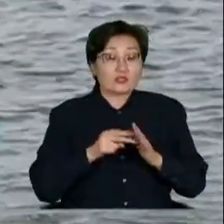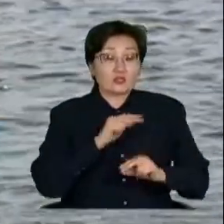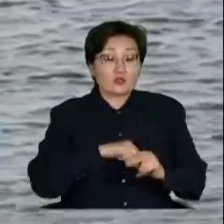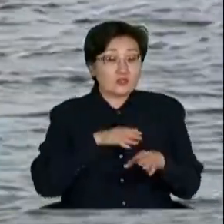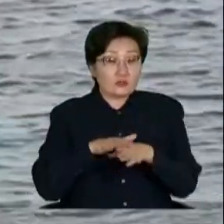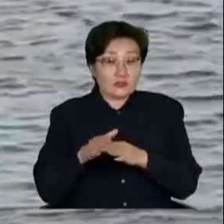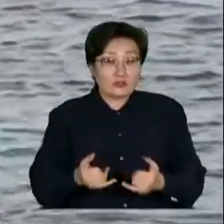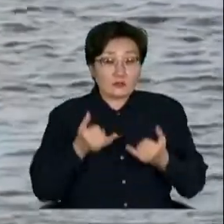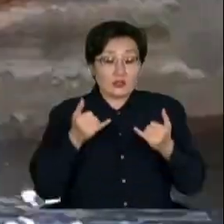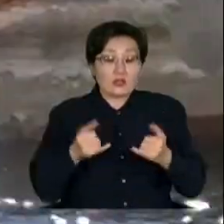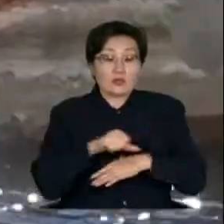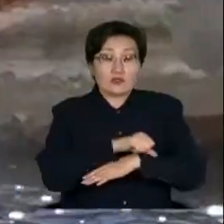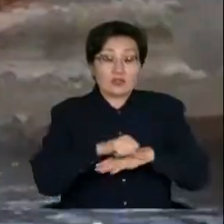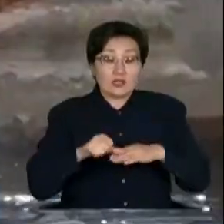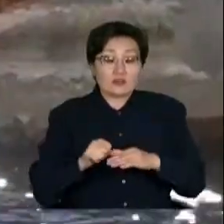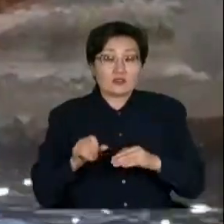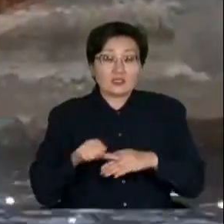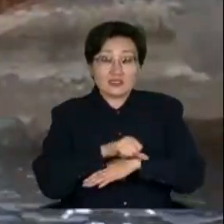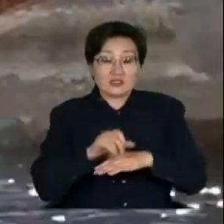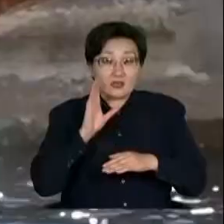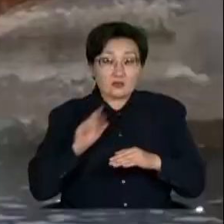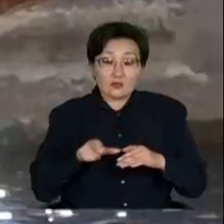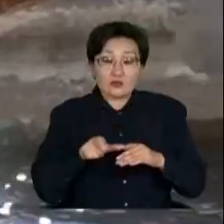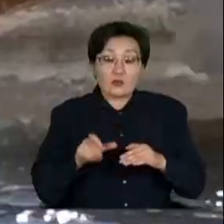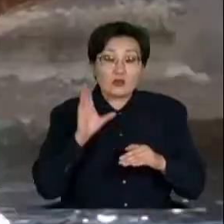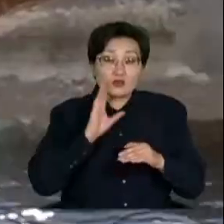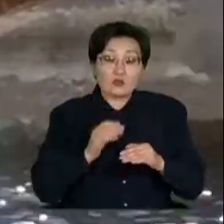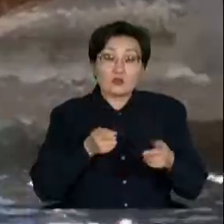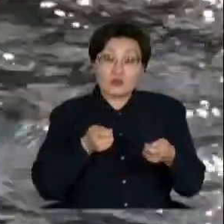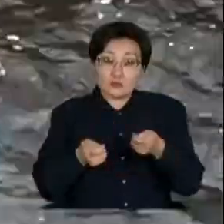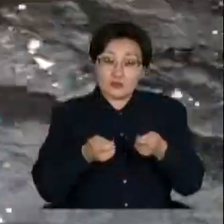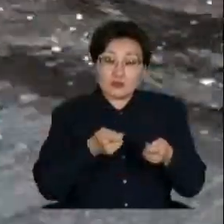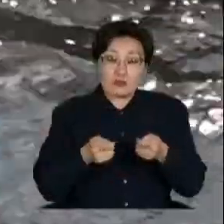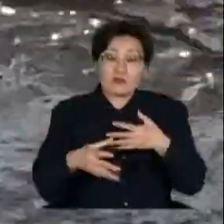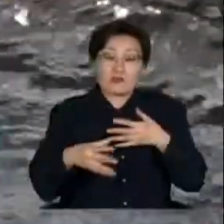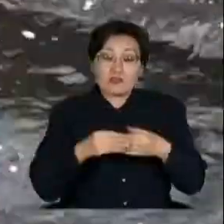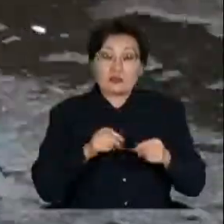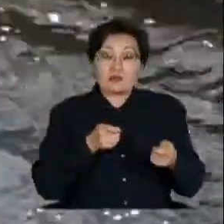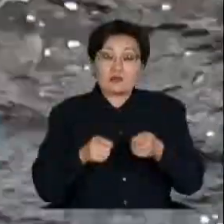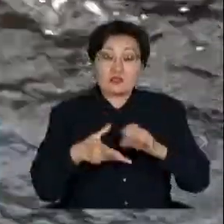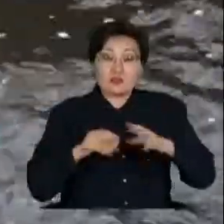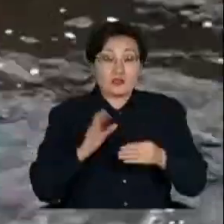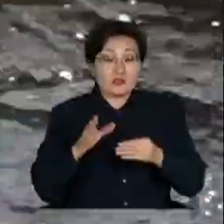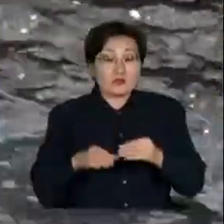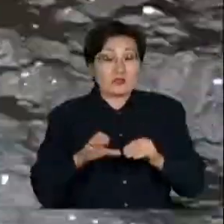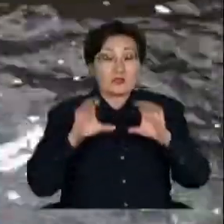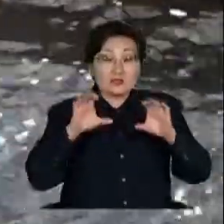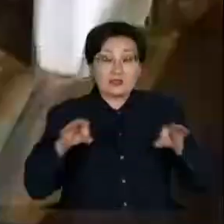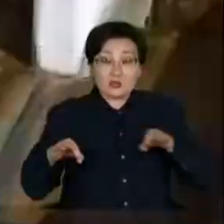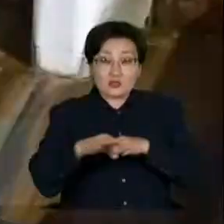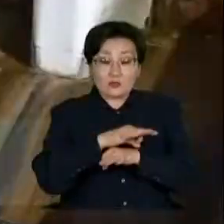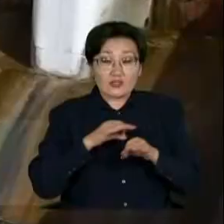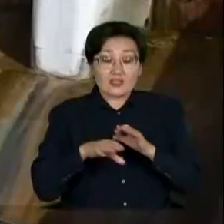іске асыру үшін трансшекаралық өзендердің су ресурстарын бірлесіп басқаруды нәтижелі болмақ. Заң жобасын сенатор Ольга